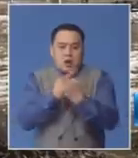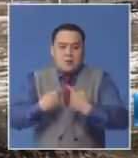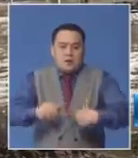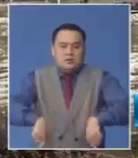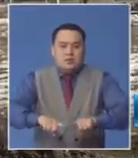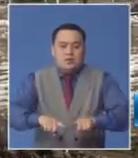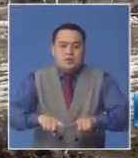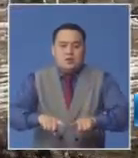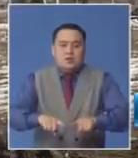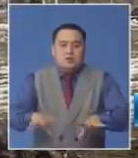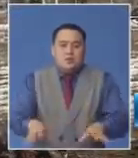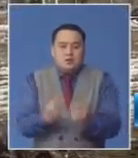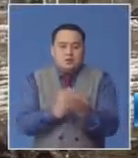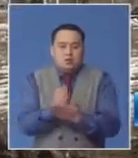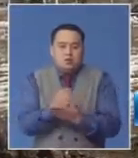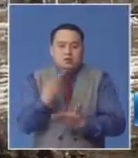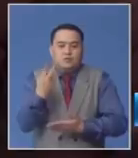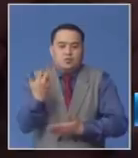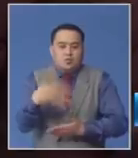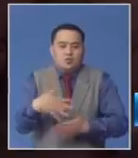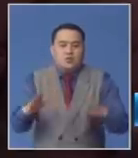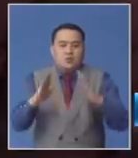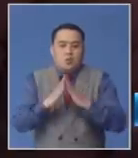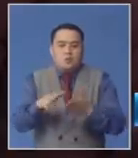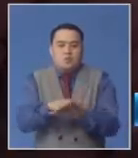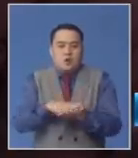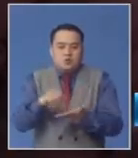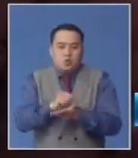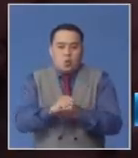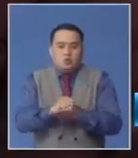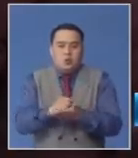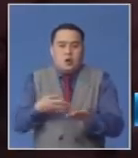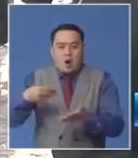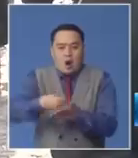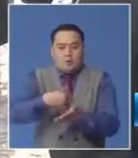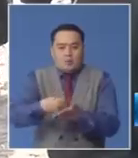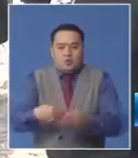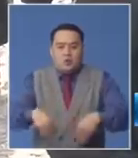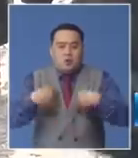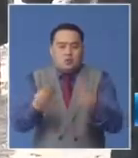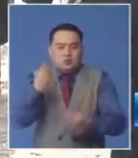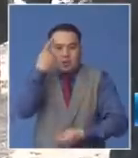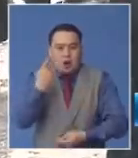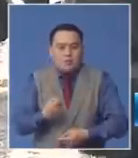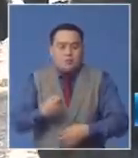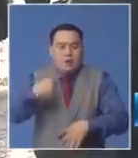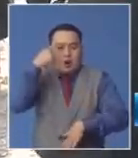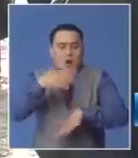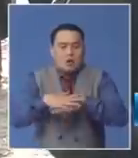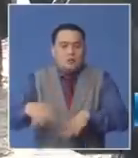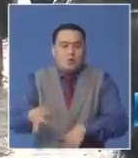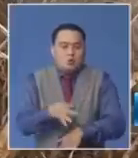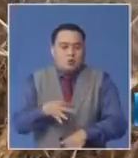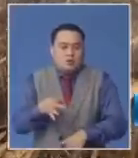ч с пострадала порядка 250 дворов каждый пострадавший получит компенсацию об этом сообщил аким области а мандрик